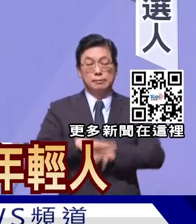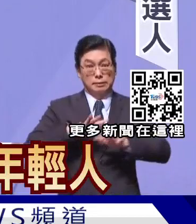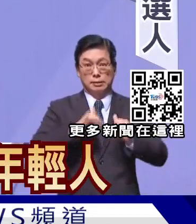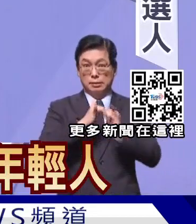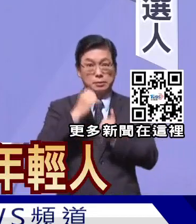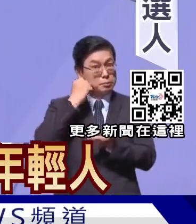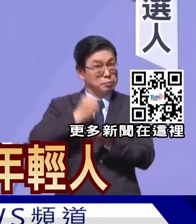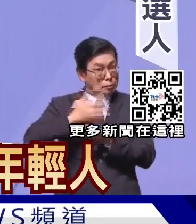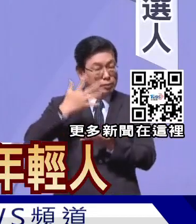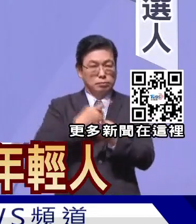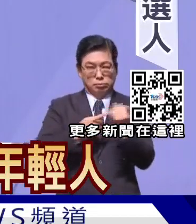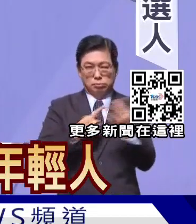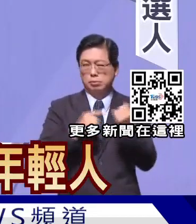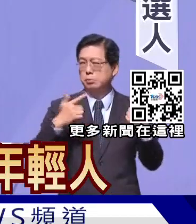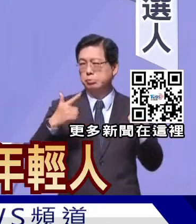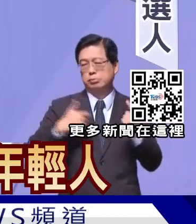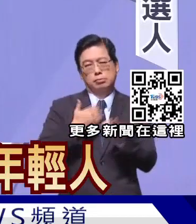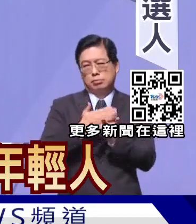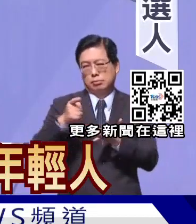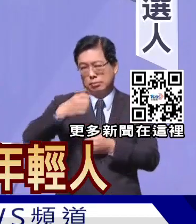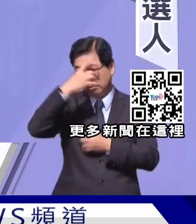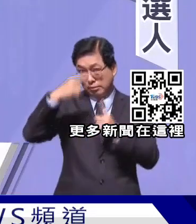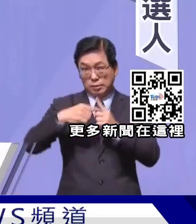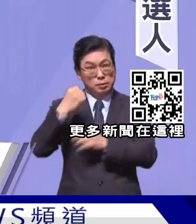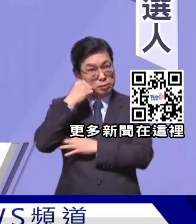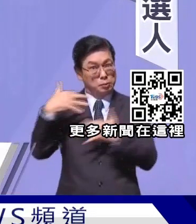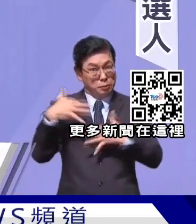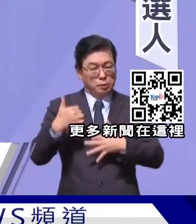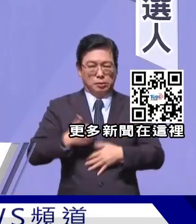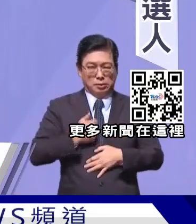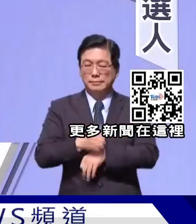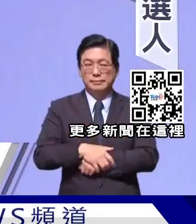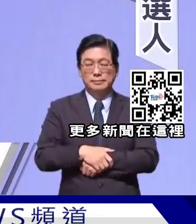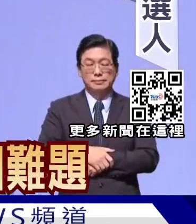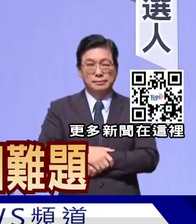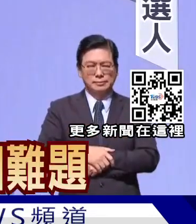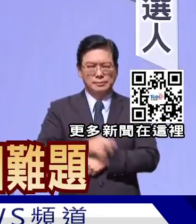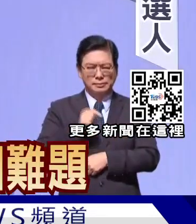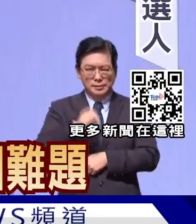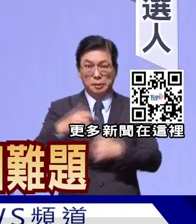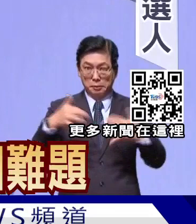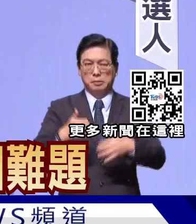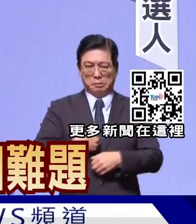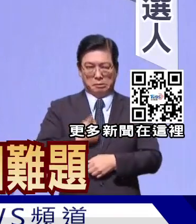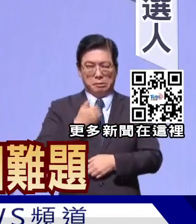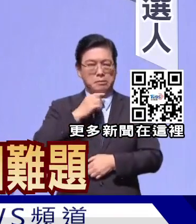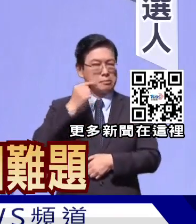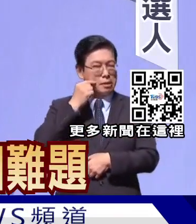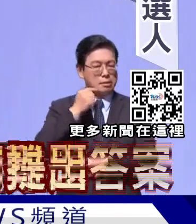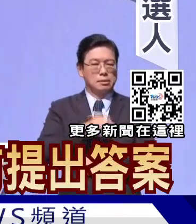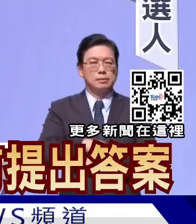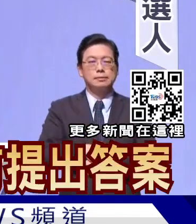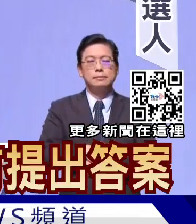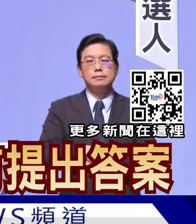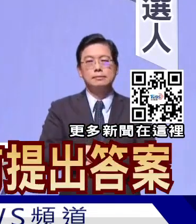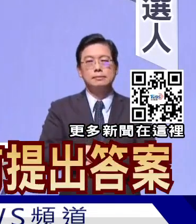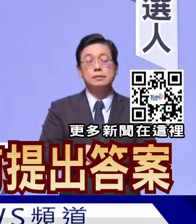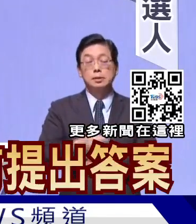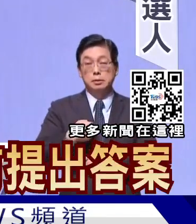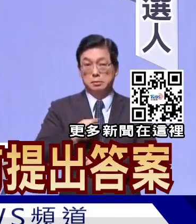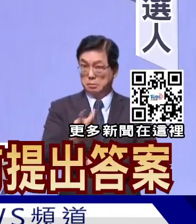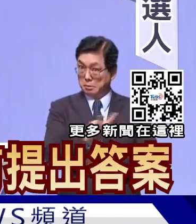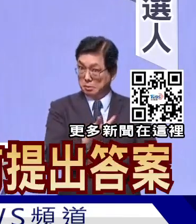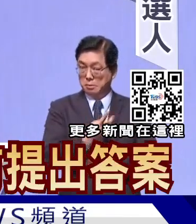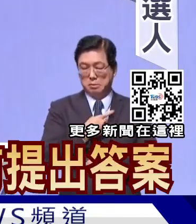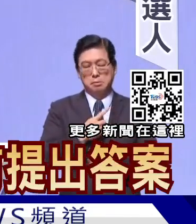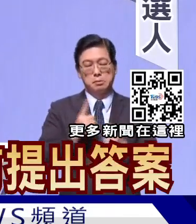宅数量绝对不是解决年轻人居住问题的万灵丹。 提来这一题确实是一个难题了哈，所以两位